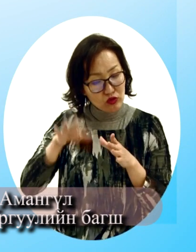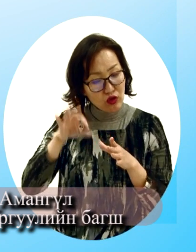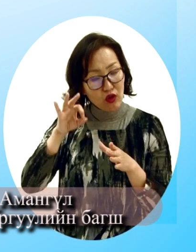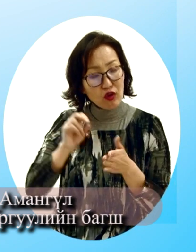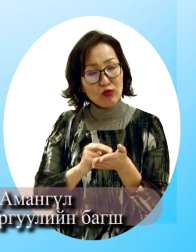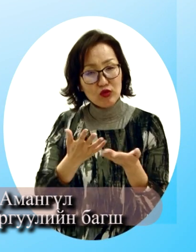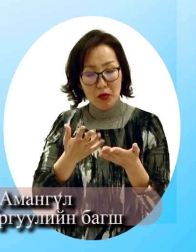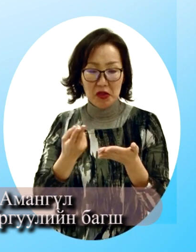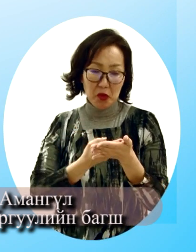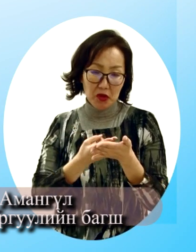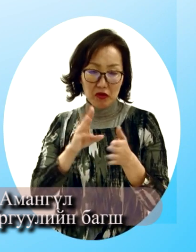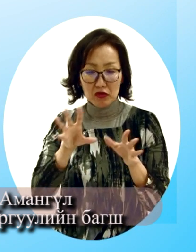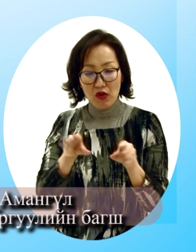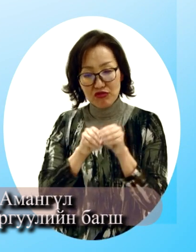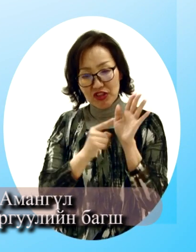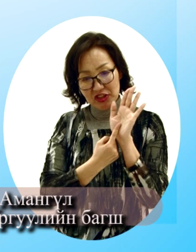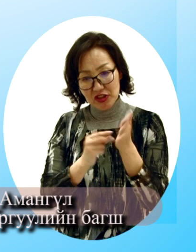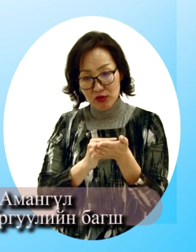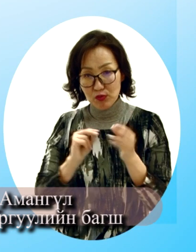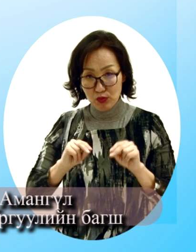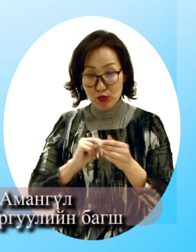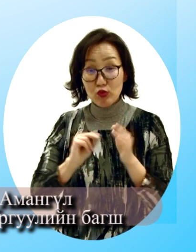Суретпен немесе қысқаша белгілеу жасауға болады.